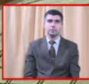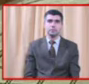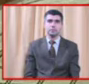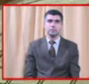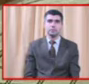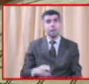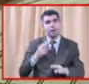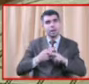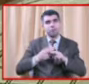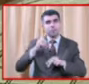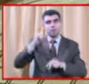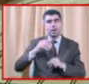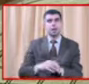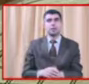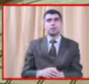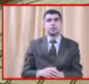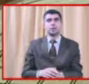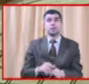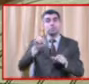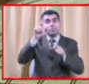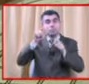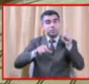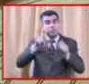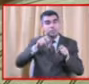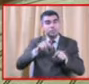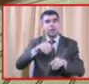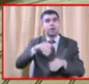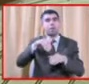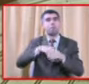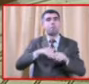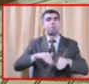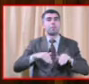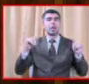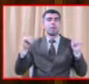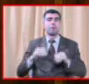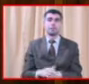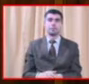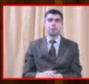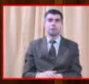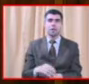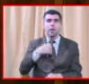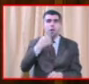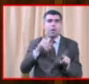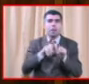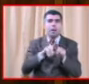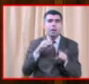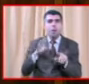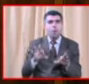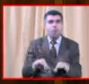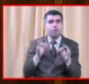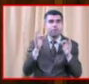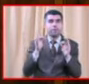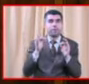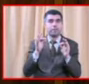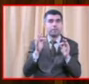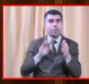بسم الله الرحمن الرحيم. السيدات والسادة النواب، كنظن هذا الموضوع ما